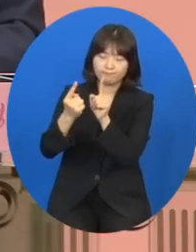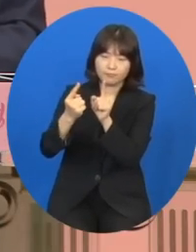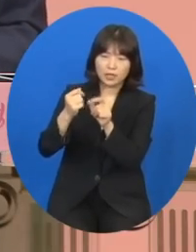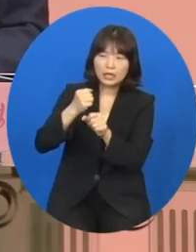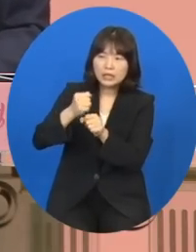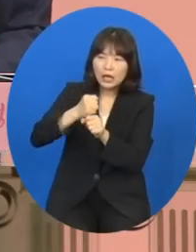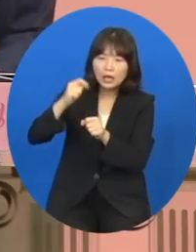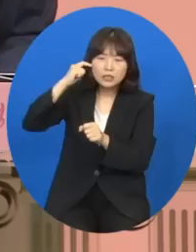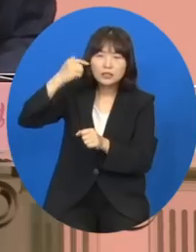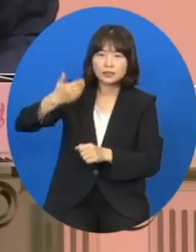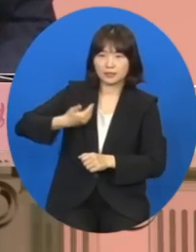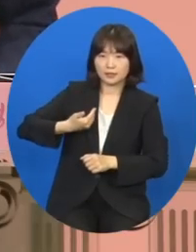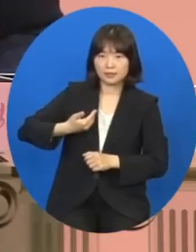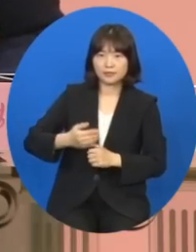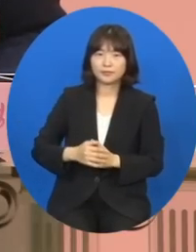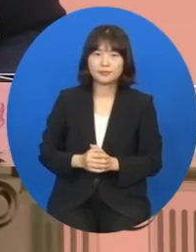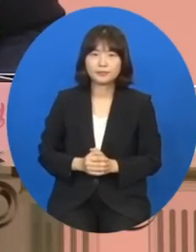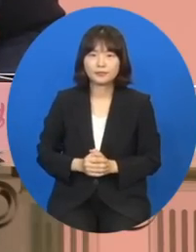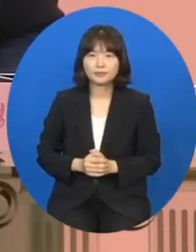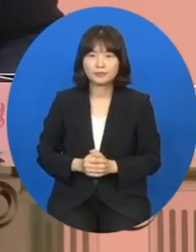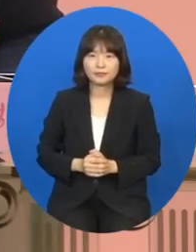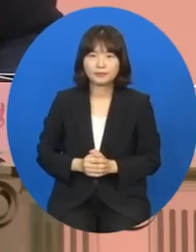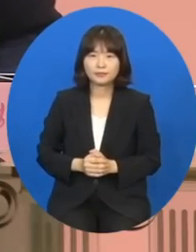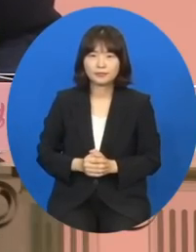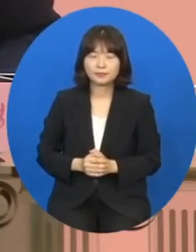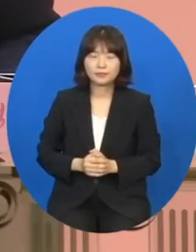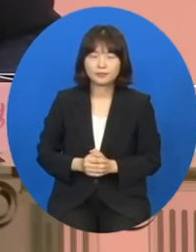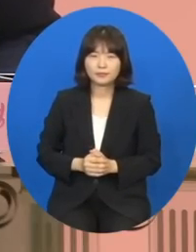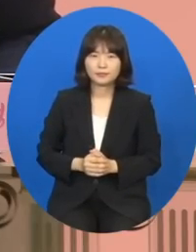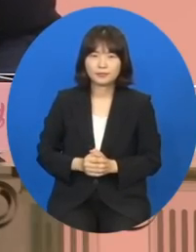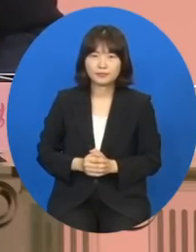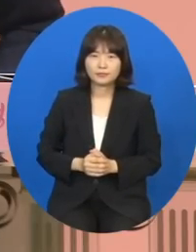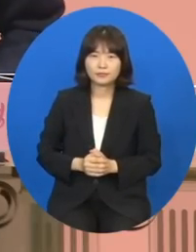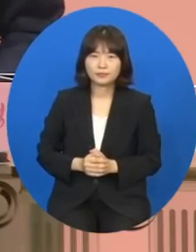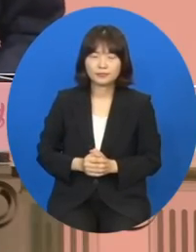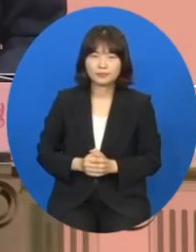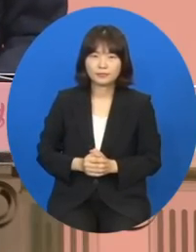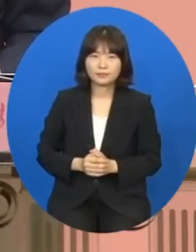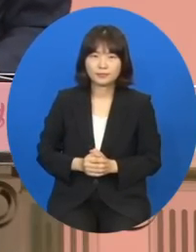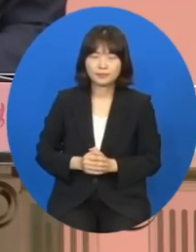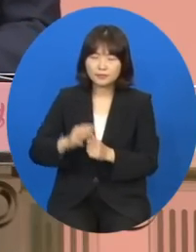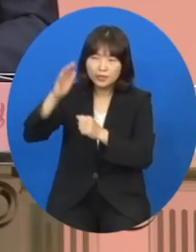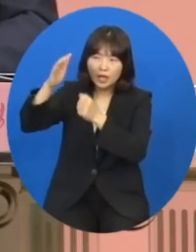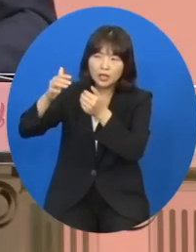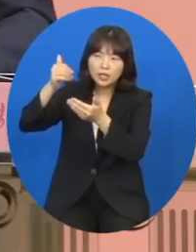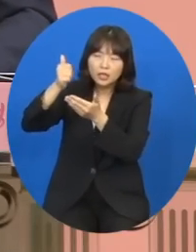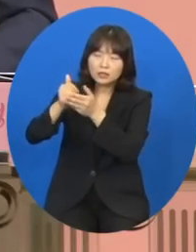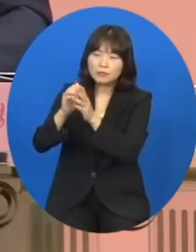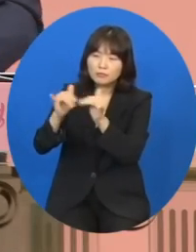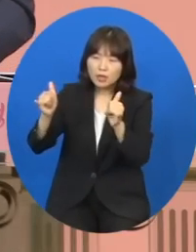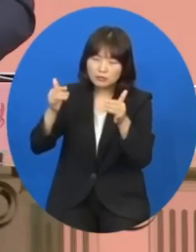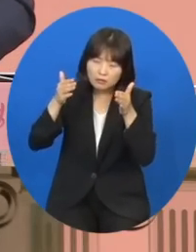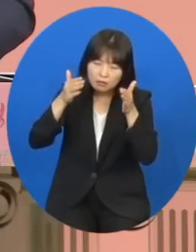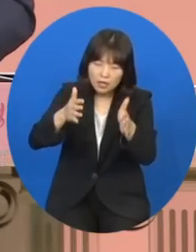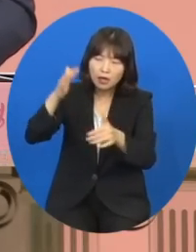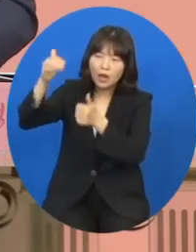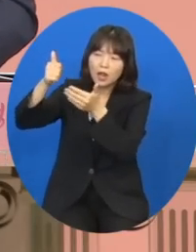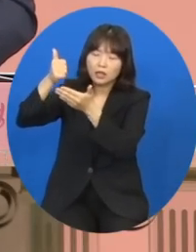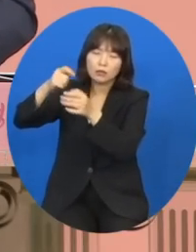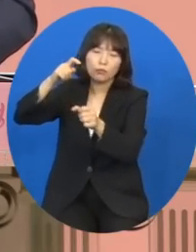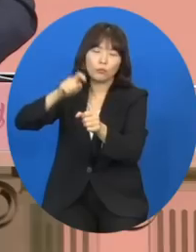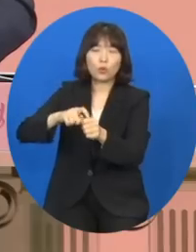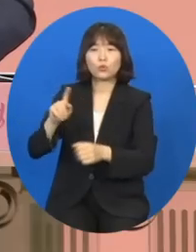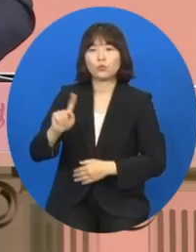하는 질문 한 가지를 했습니다 워 리스크 없이 wls 그리고 5 하나님의 백성을 향한 하나님의 목적은